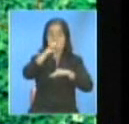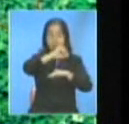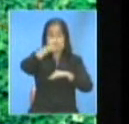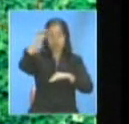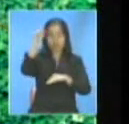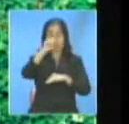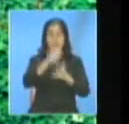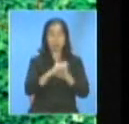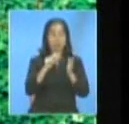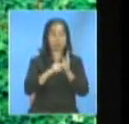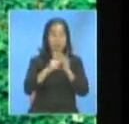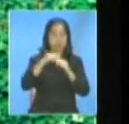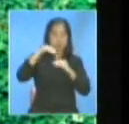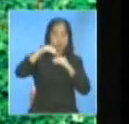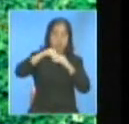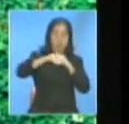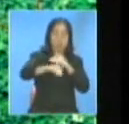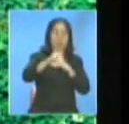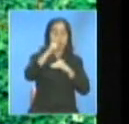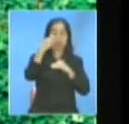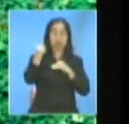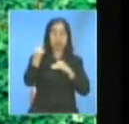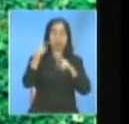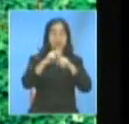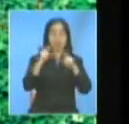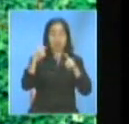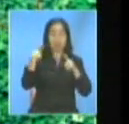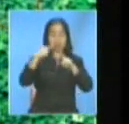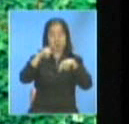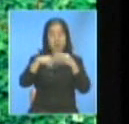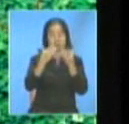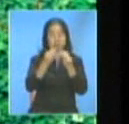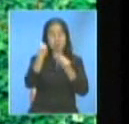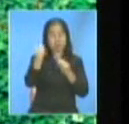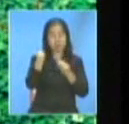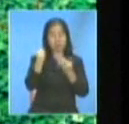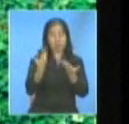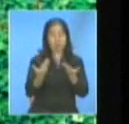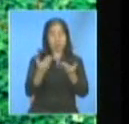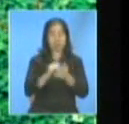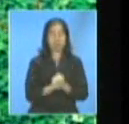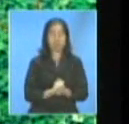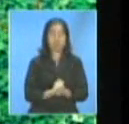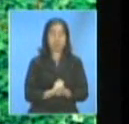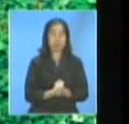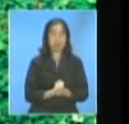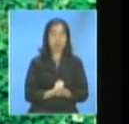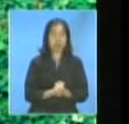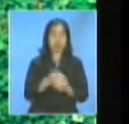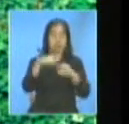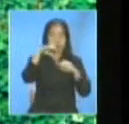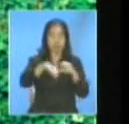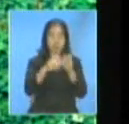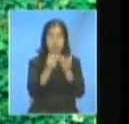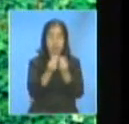ๆนี่คือความลาดชันของภูเขาแต่ละมีการออกโฉนดนะครับเป็นโฉน